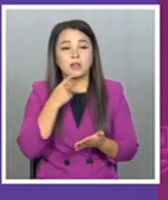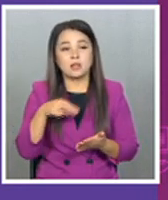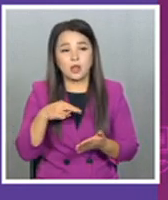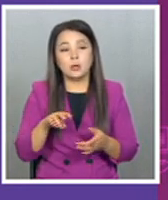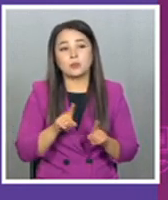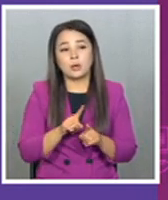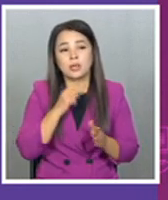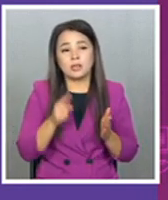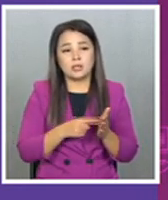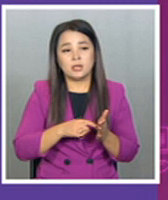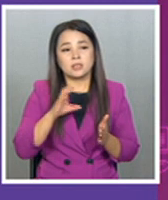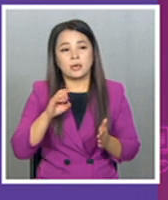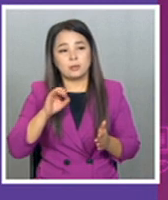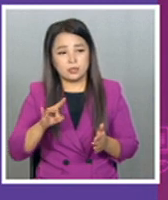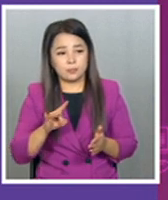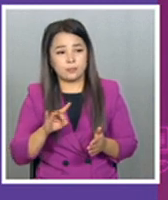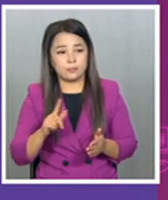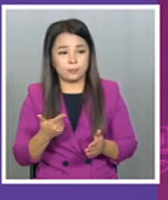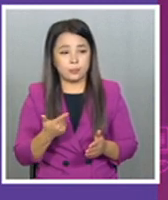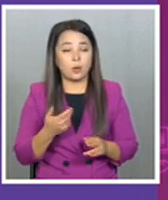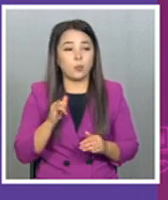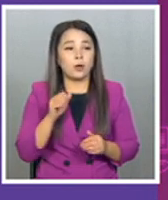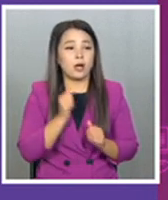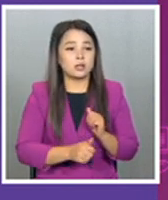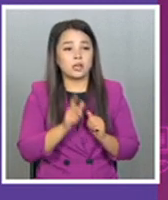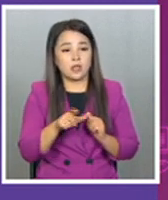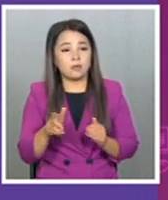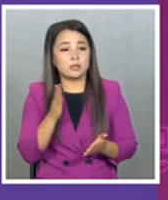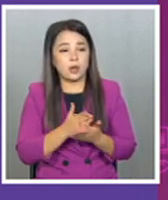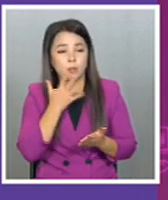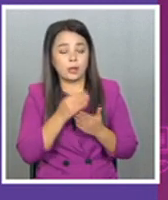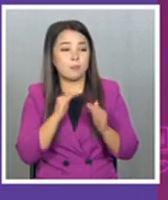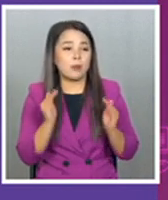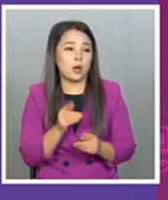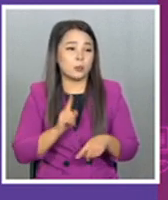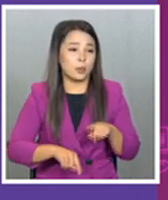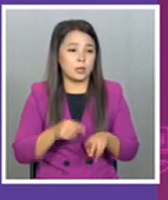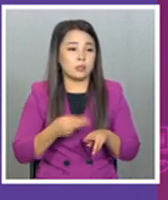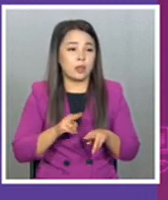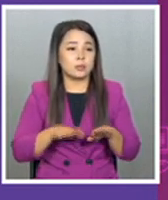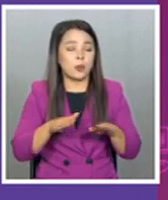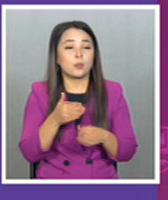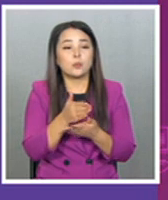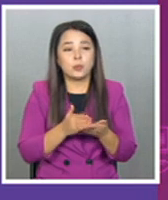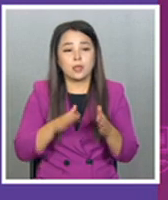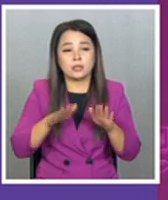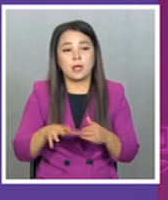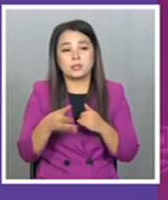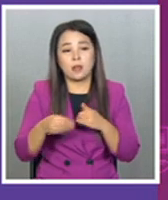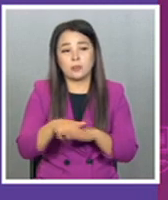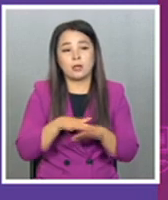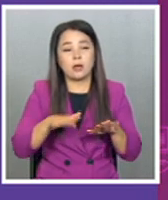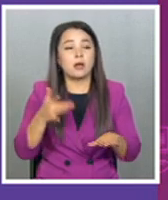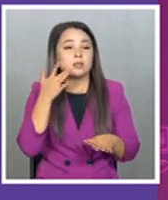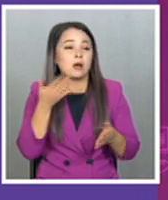журнала «Сибирь». У каждого человека есть своя маленькая родина, тот кусочек земли, который остается на